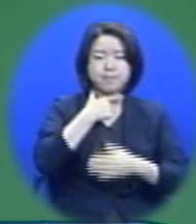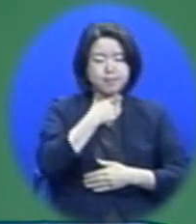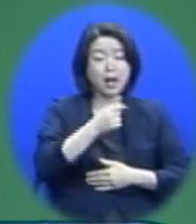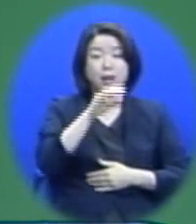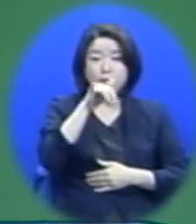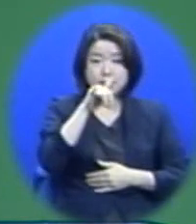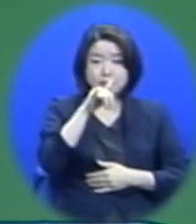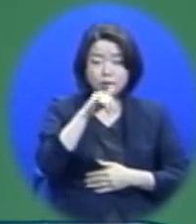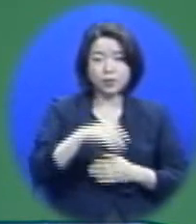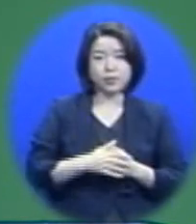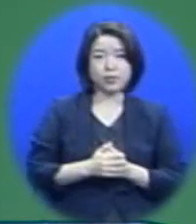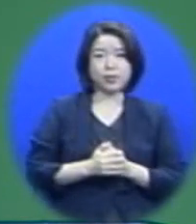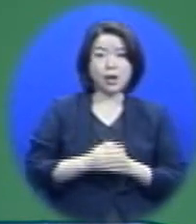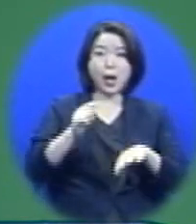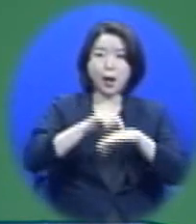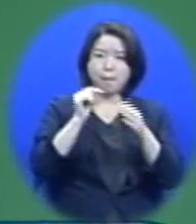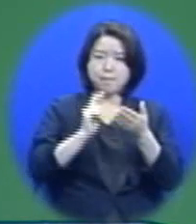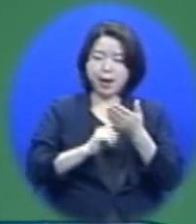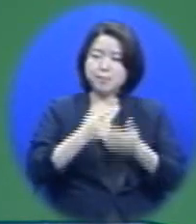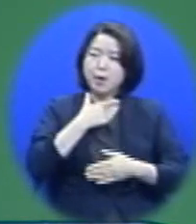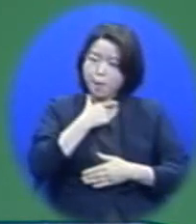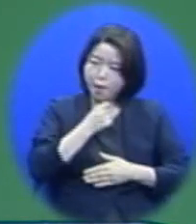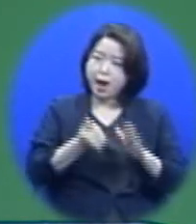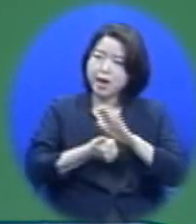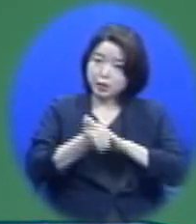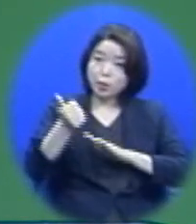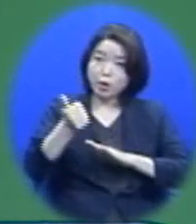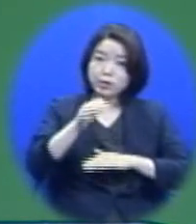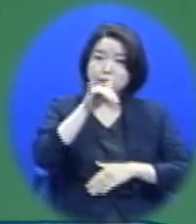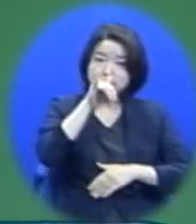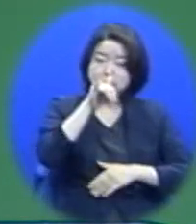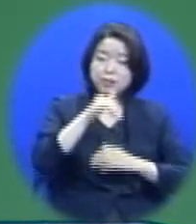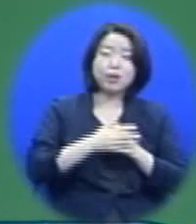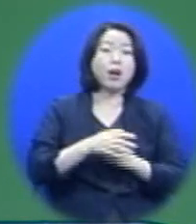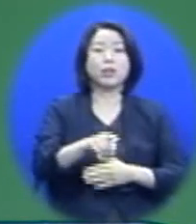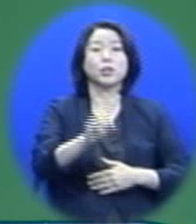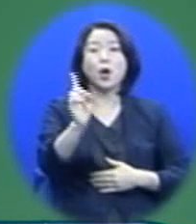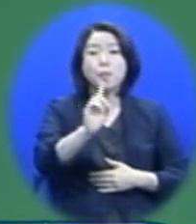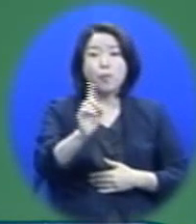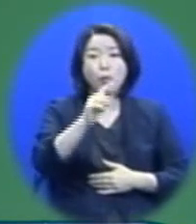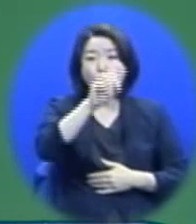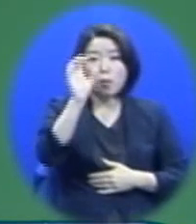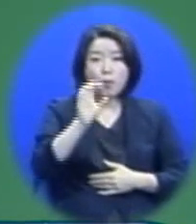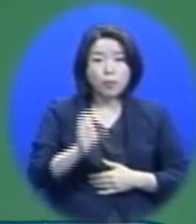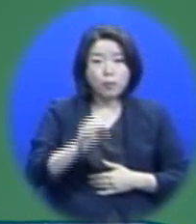거예요. 마음에 원하는 거, 소원. 그게 뭡니까?